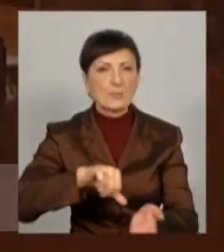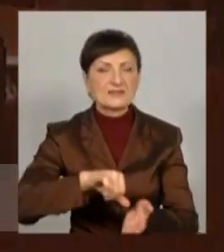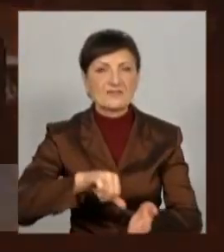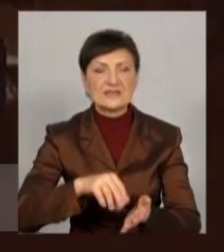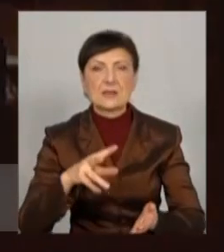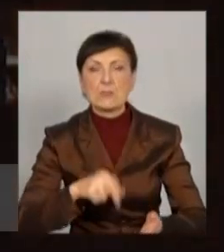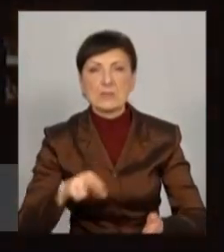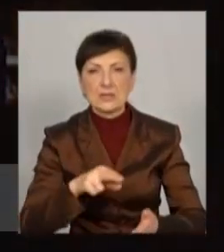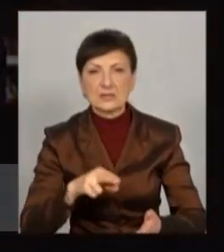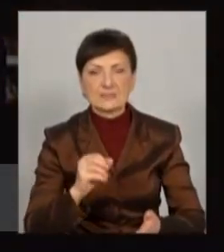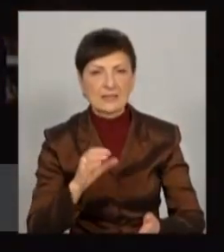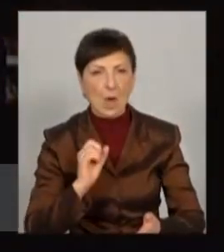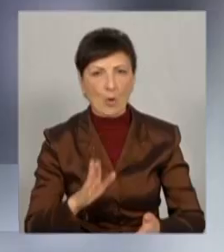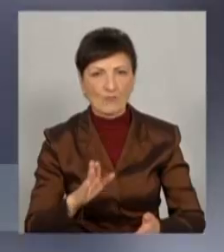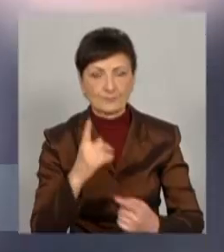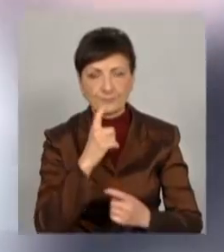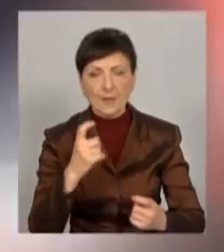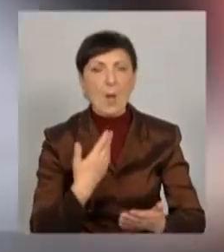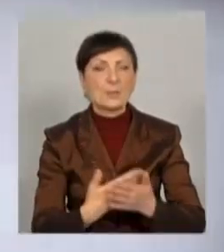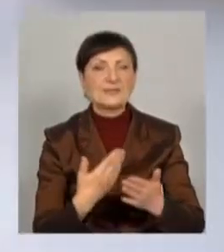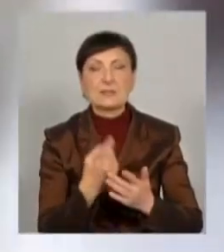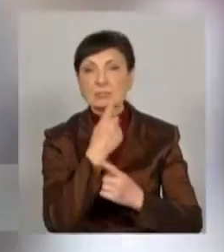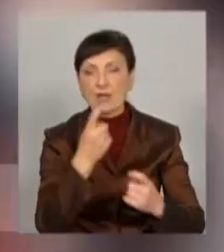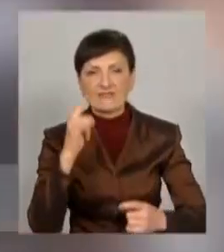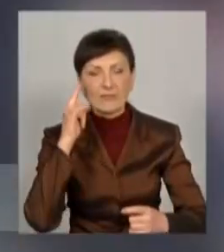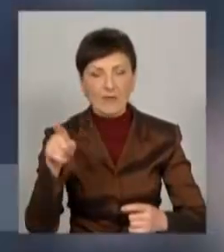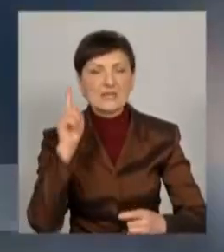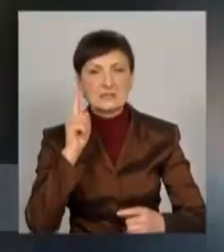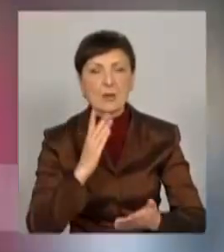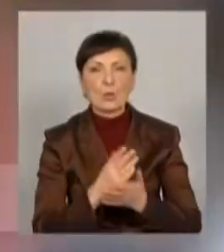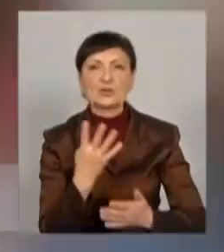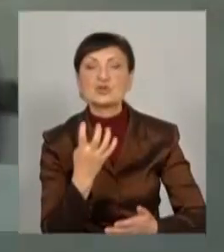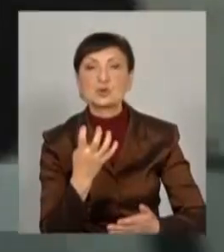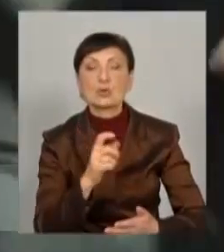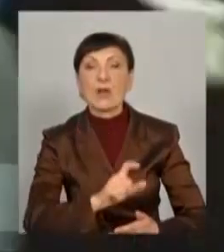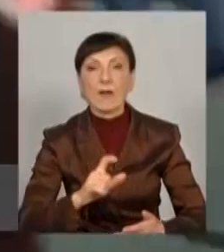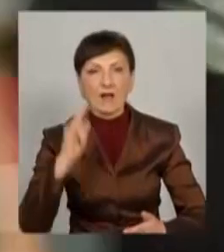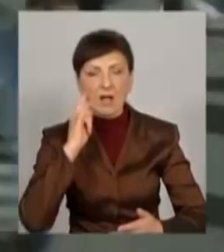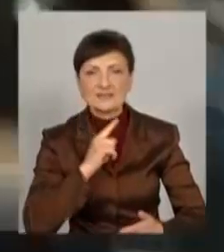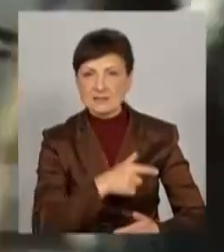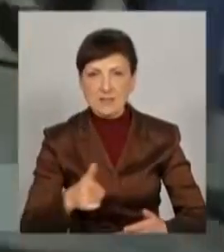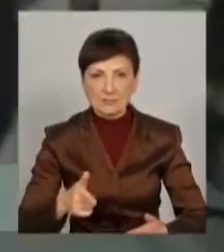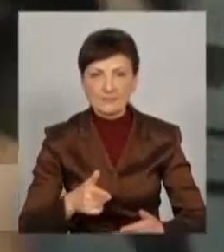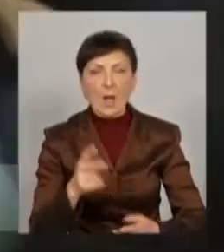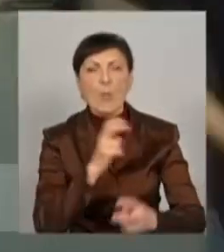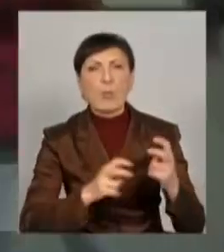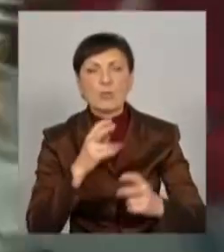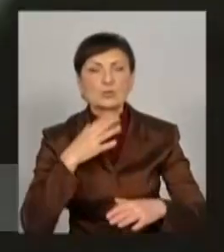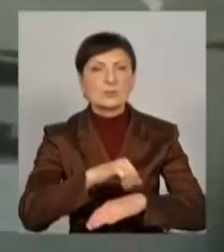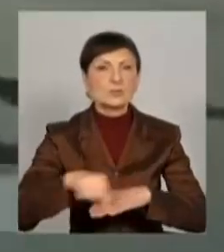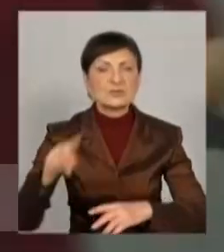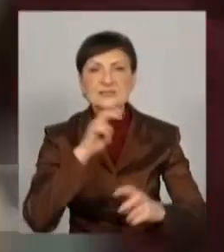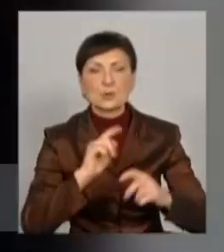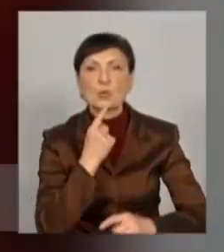внешнеполитического ведомства Айбек Смадияров. По приблизительным данным, в стране находятся около 400 граждан Казахстана. Поиск за рубежом